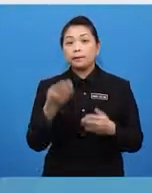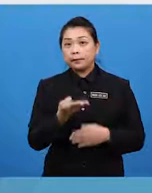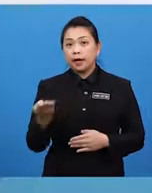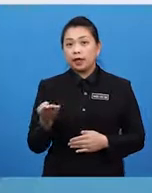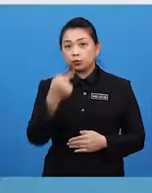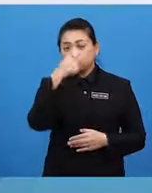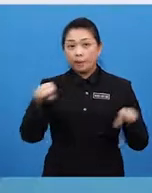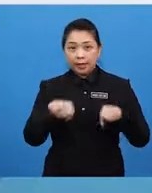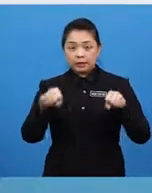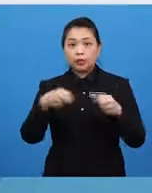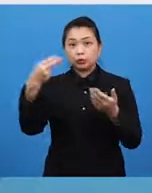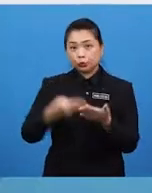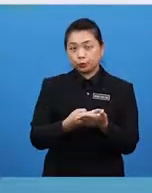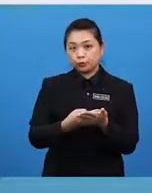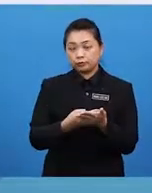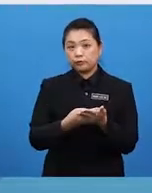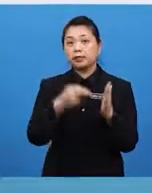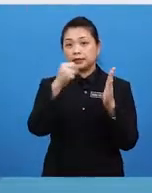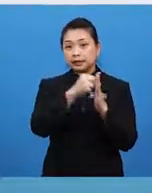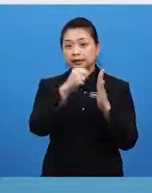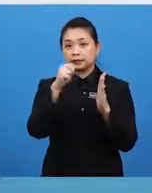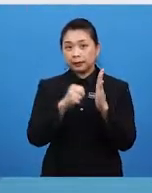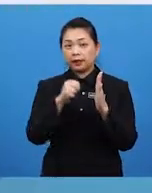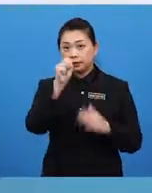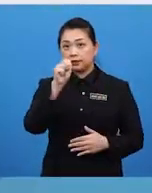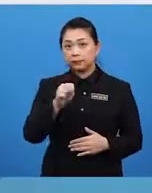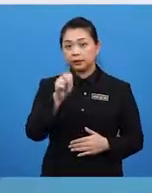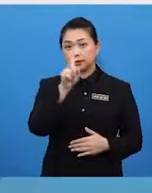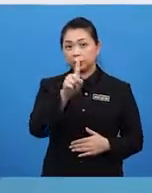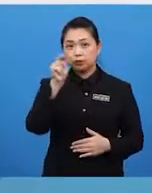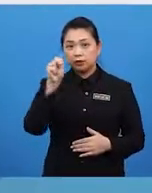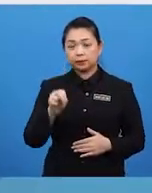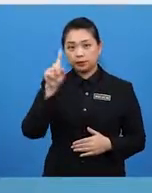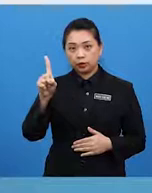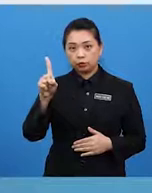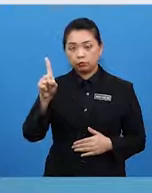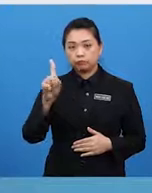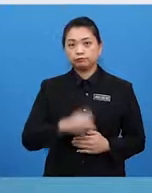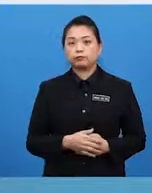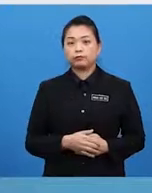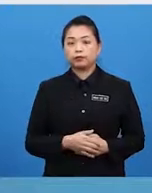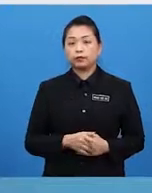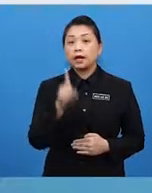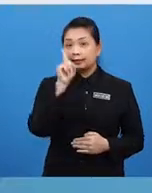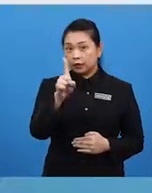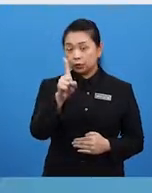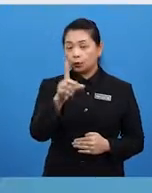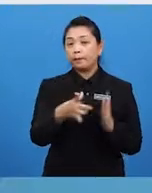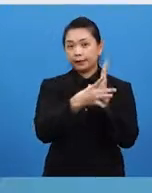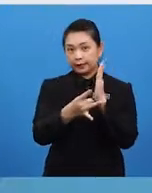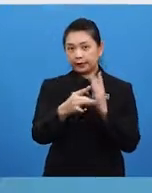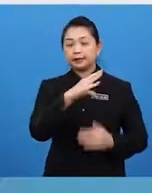sup keadaan is baru ialah satu Misbah satu yaitu satu mencegah